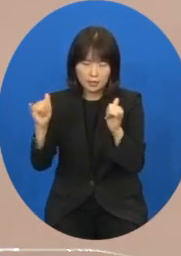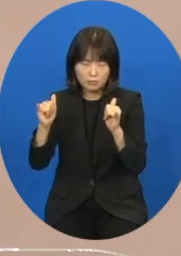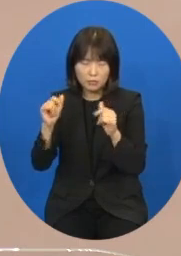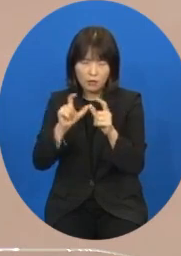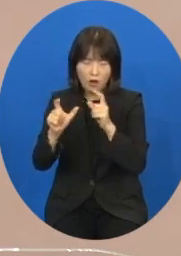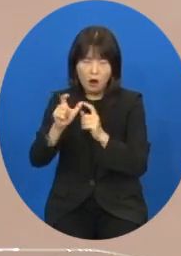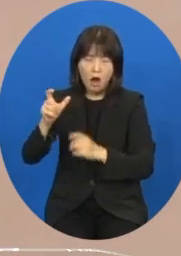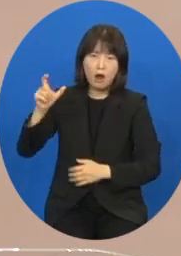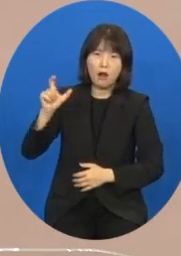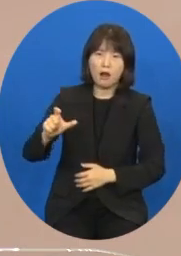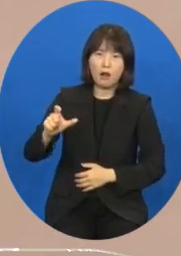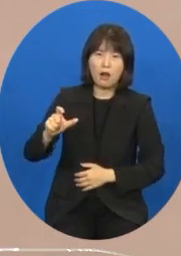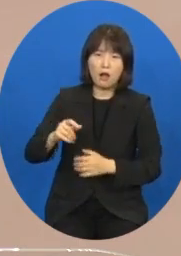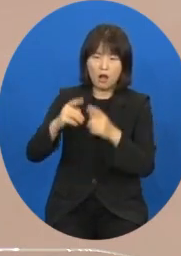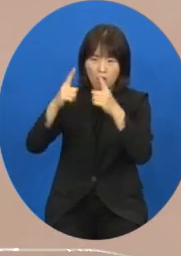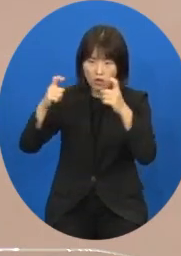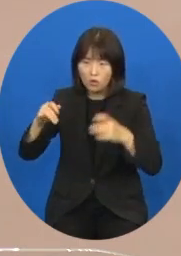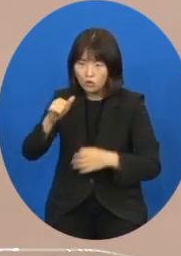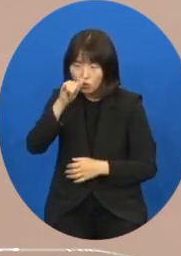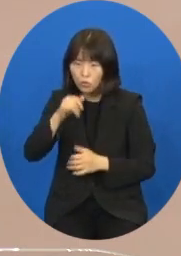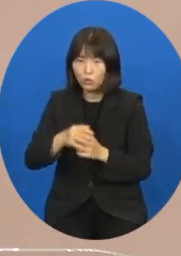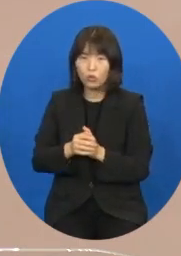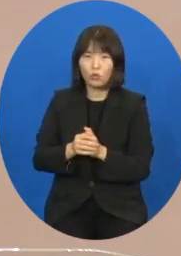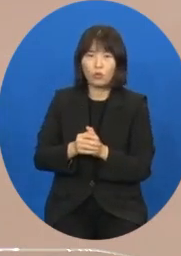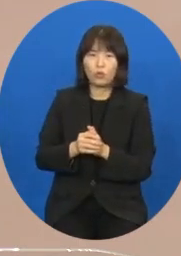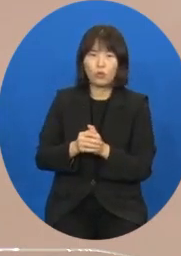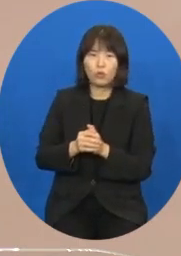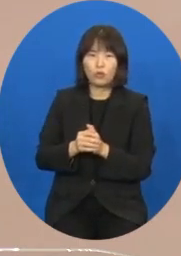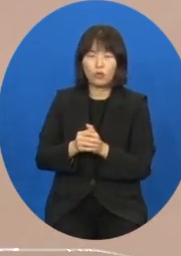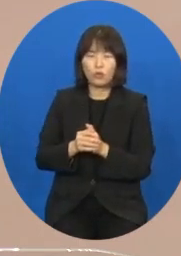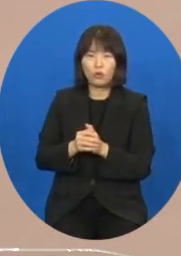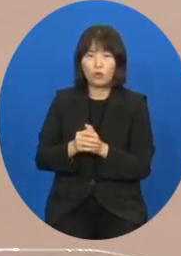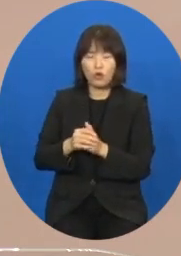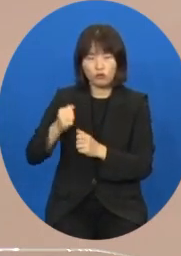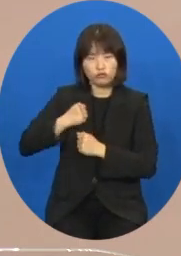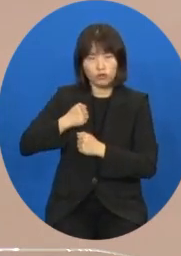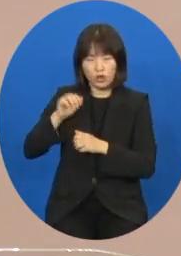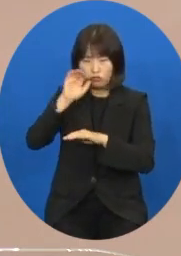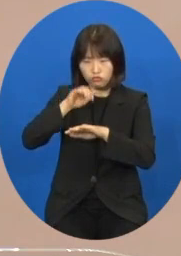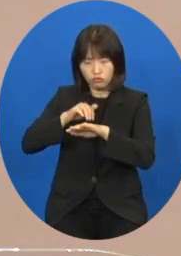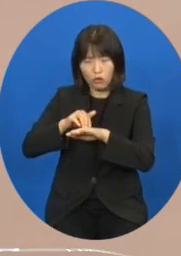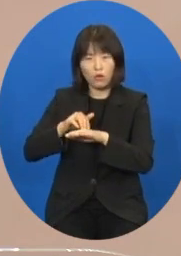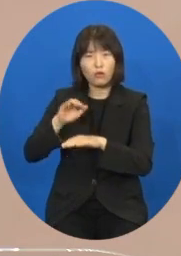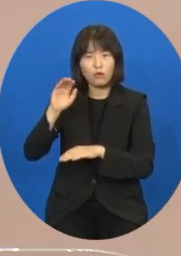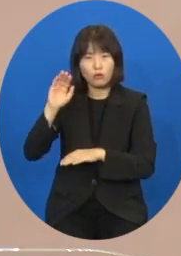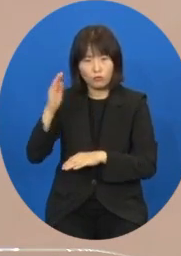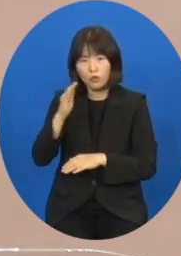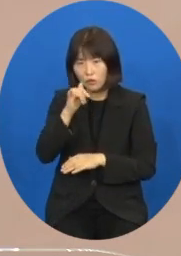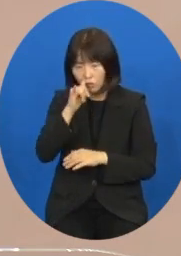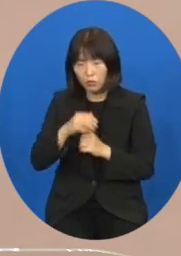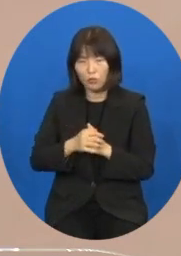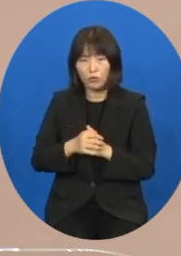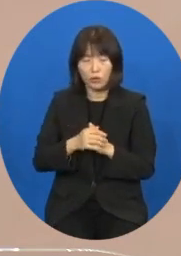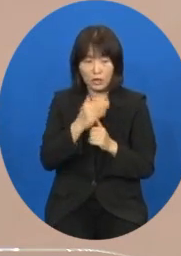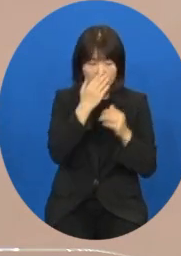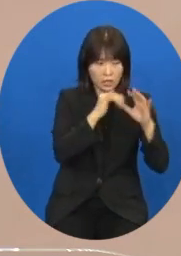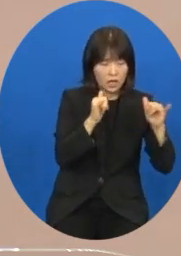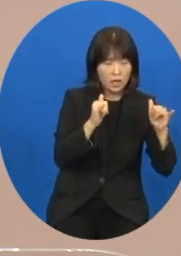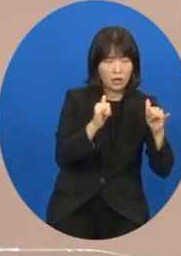성도 있고 무기도 있고 군사도 훈련되고 이스라엘 백성들은 오합지졸인 거나